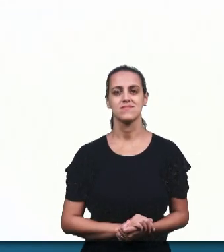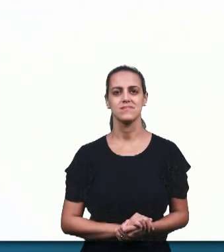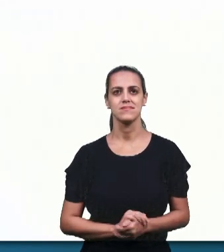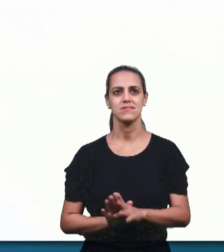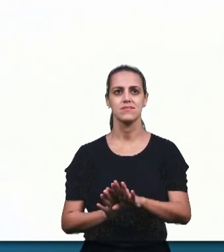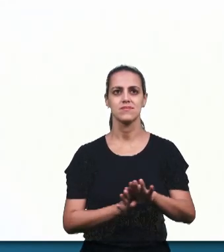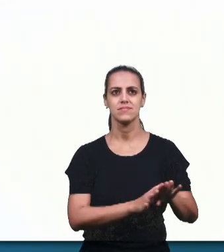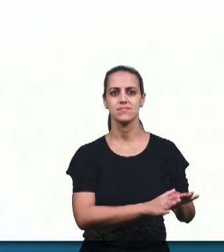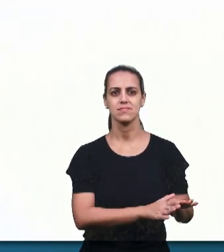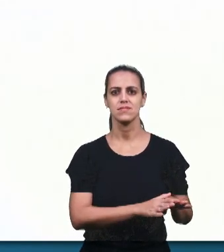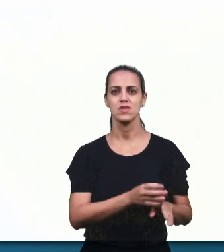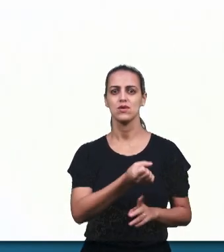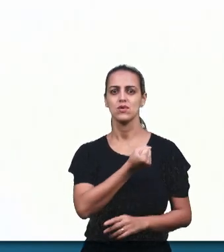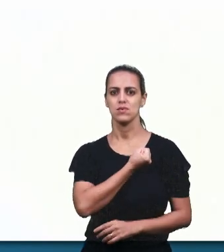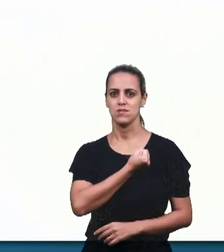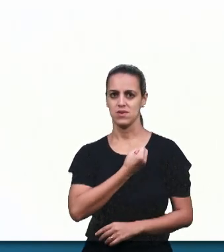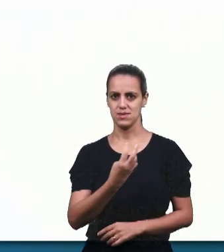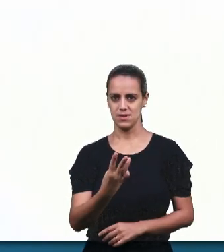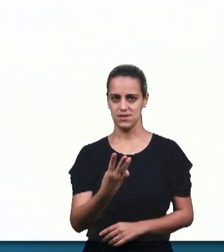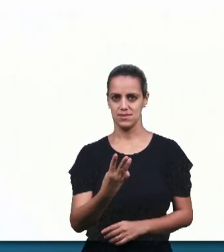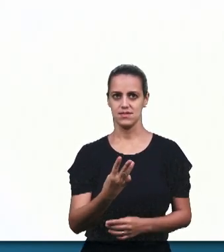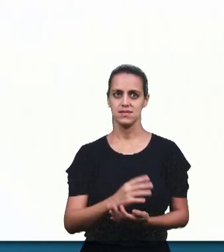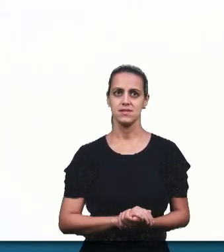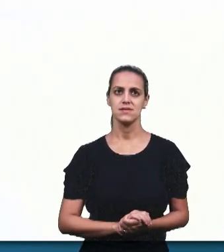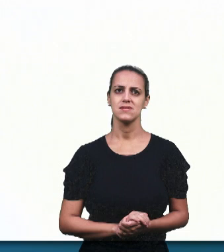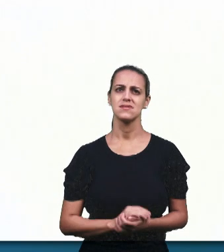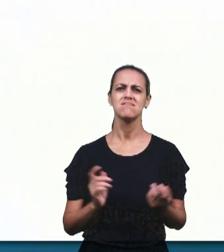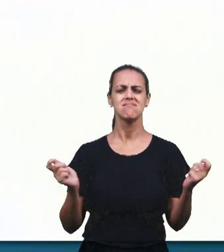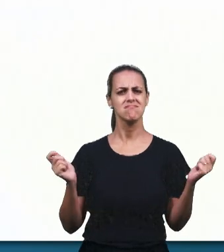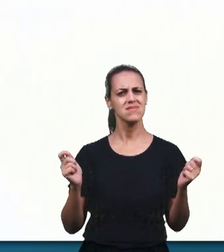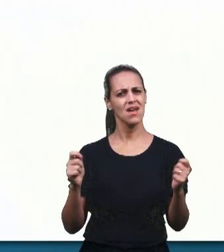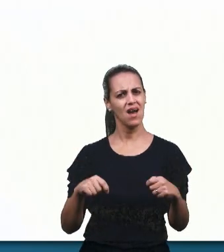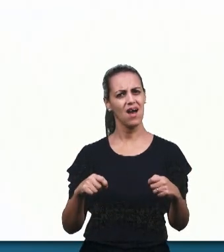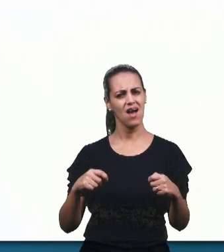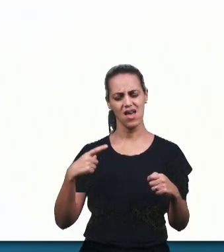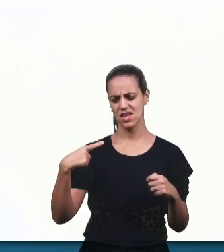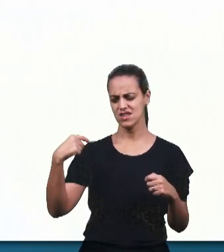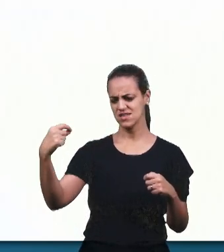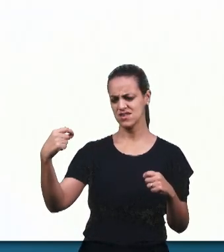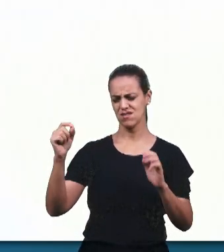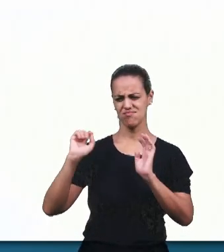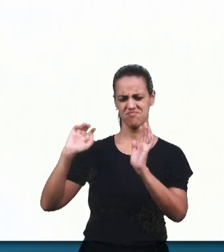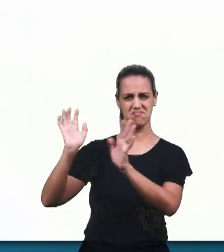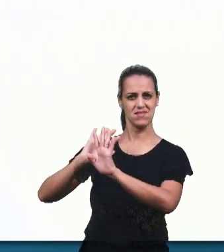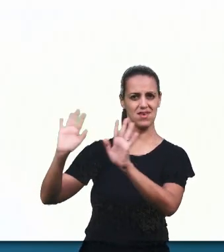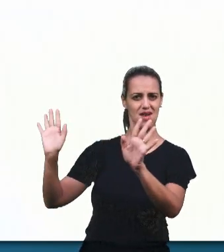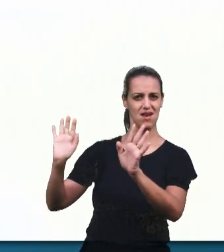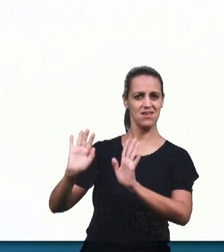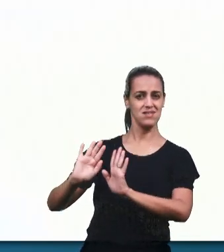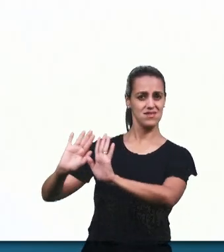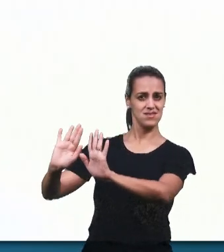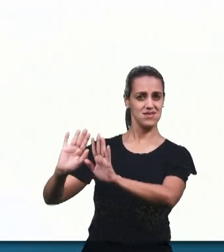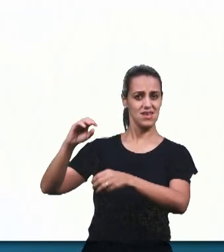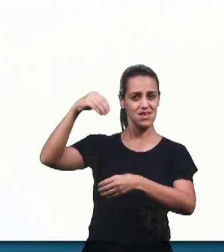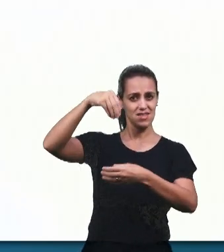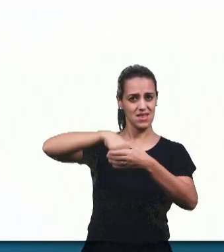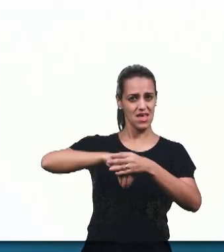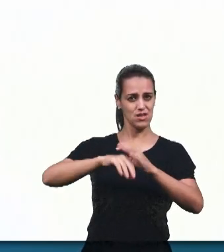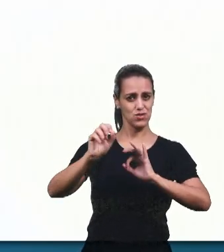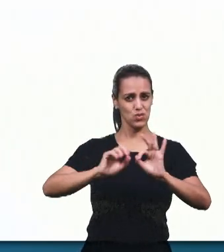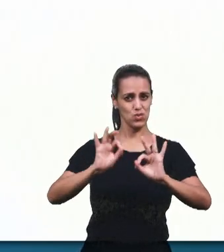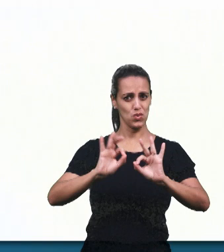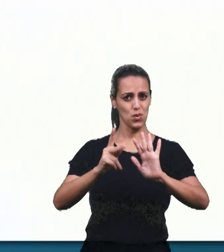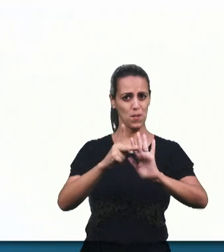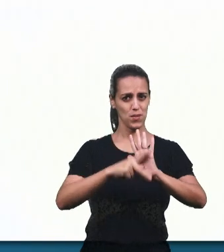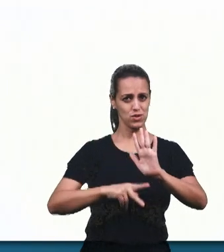2. Question 3. Est-il possible de dispenser l'élection dans le projet de salut? Donc, il y a un